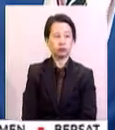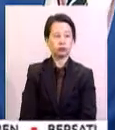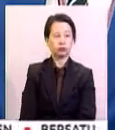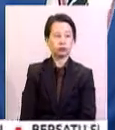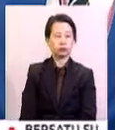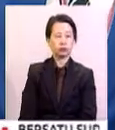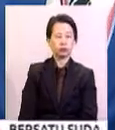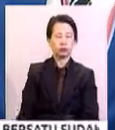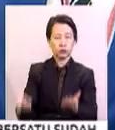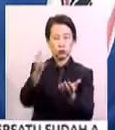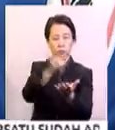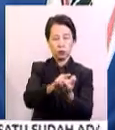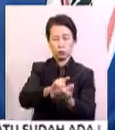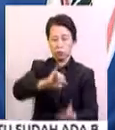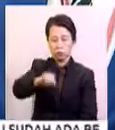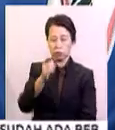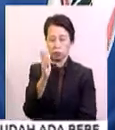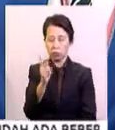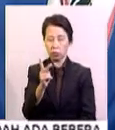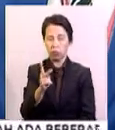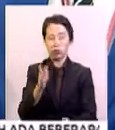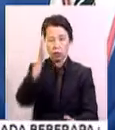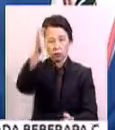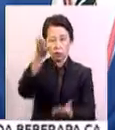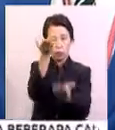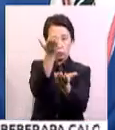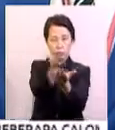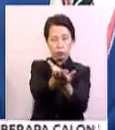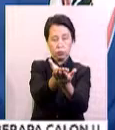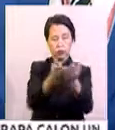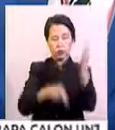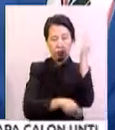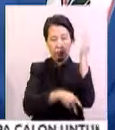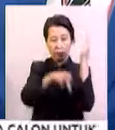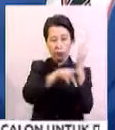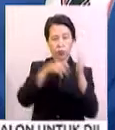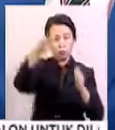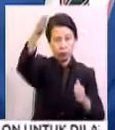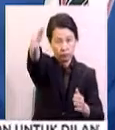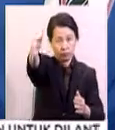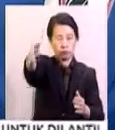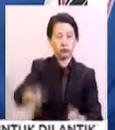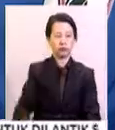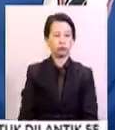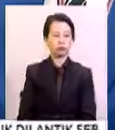Hasil laporan jawatan kuasa itu dijangka dibentang di Parlimen pada sesi akan datang.